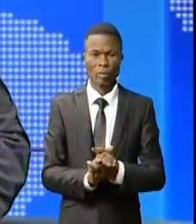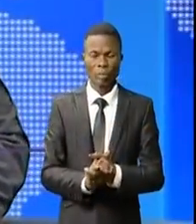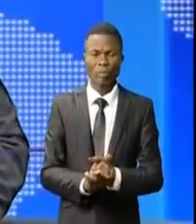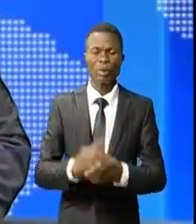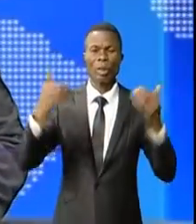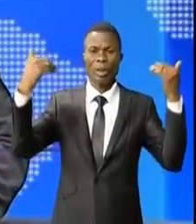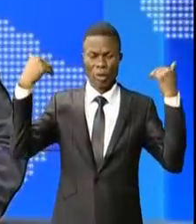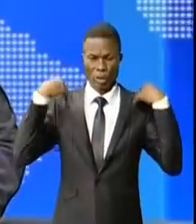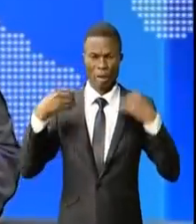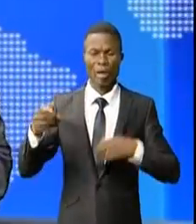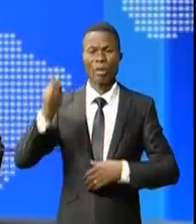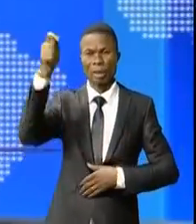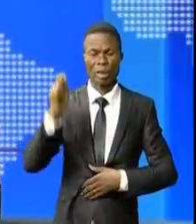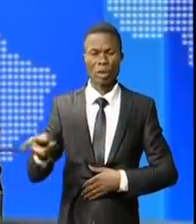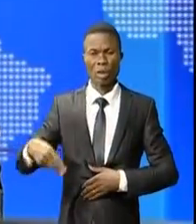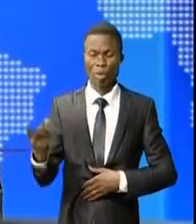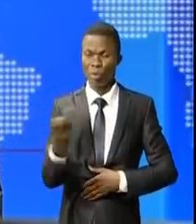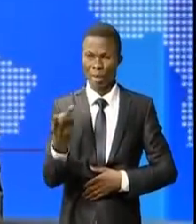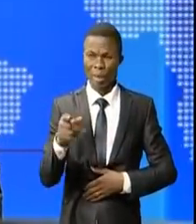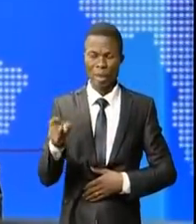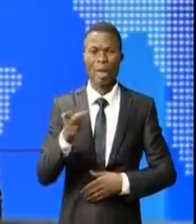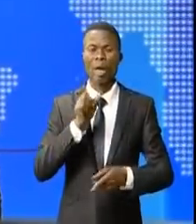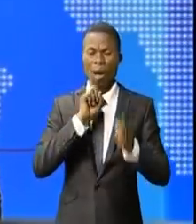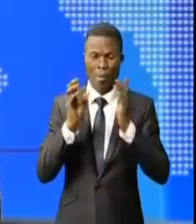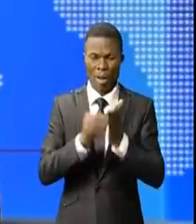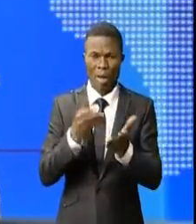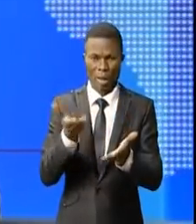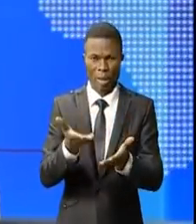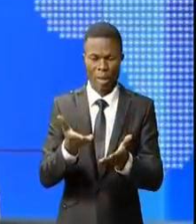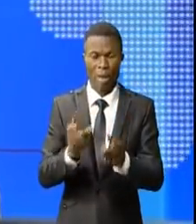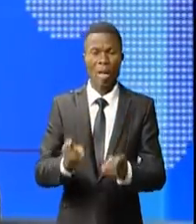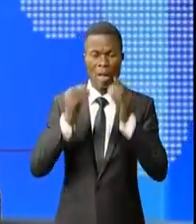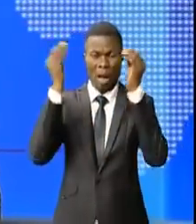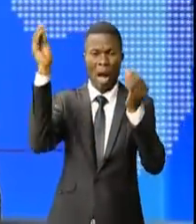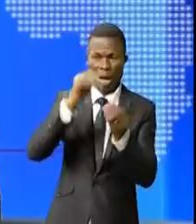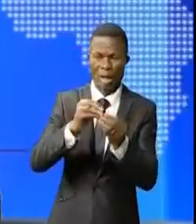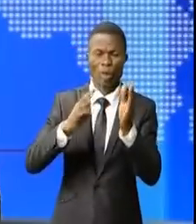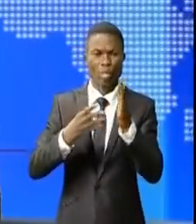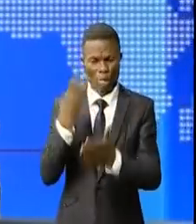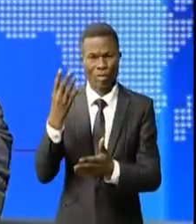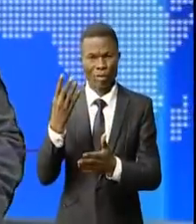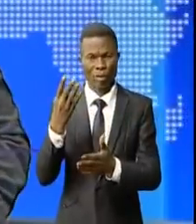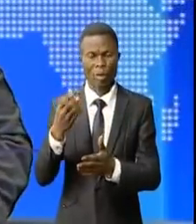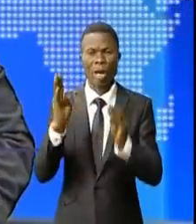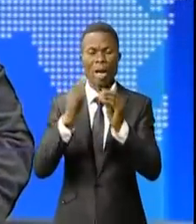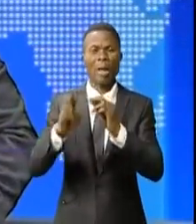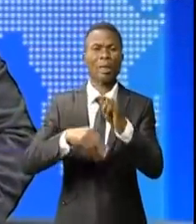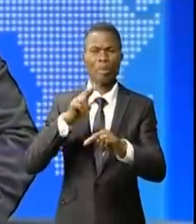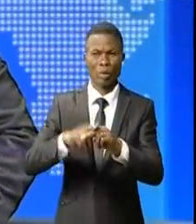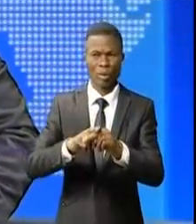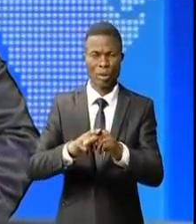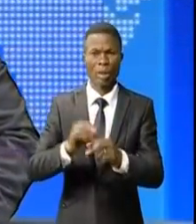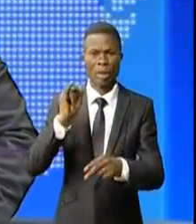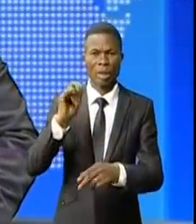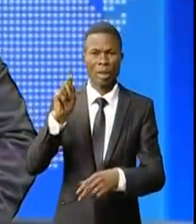siège dans les provinces de l'Ituri et du Nord Kivu, on en parle encore dans ces journaux. Prorogé pour la 9e fois consécutive par l'Assemblée nationale en